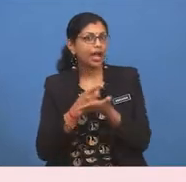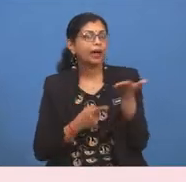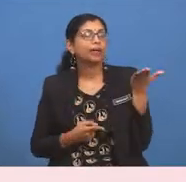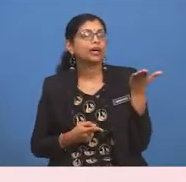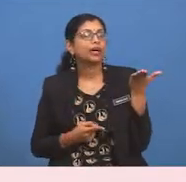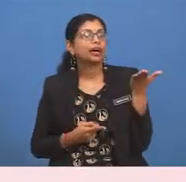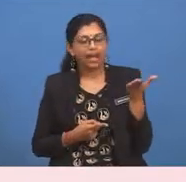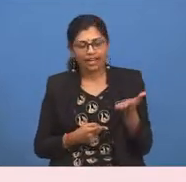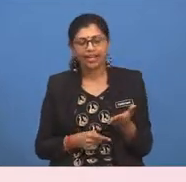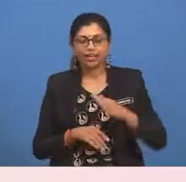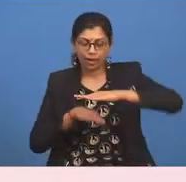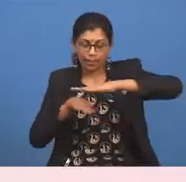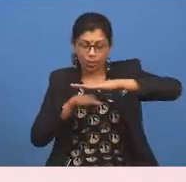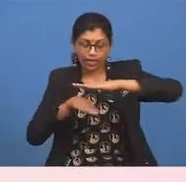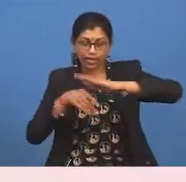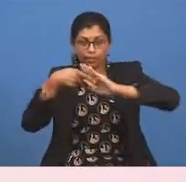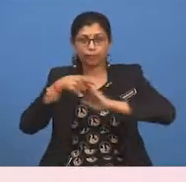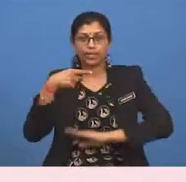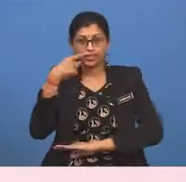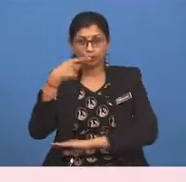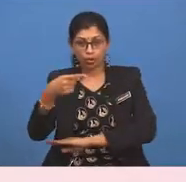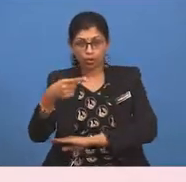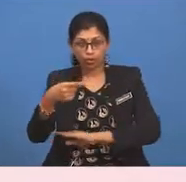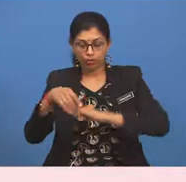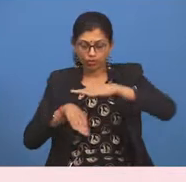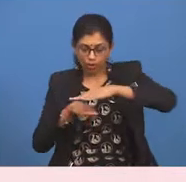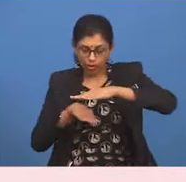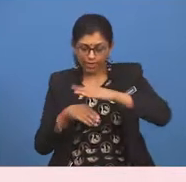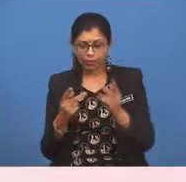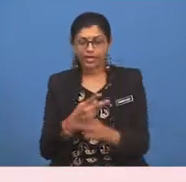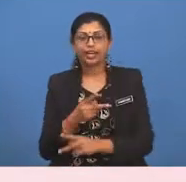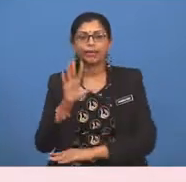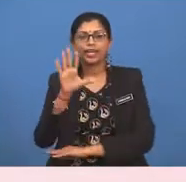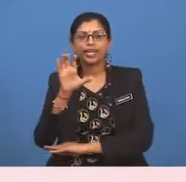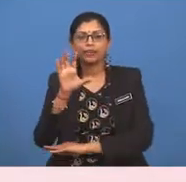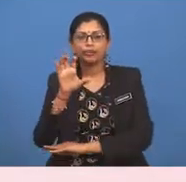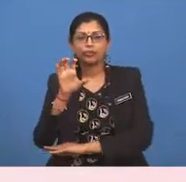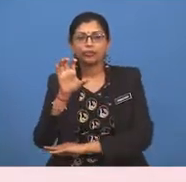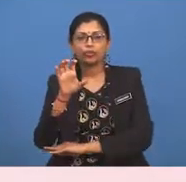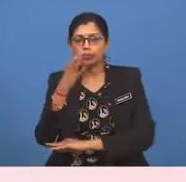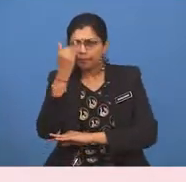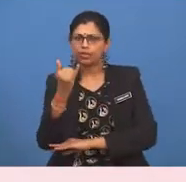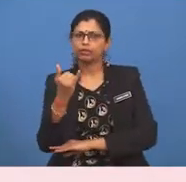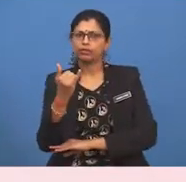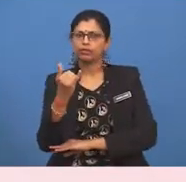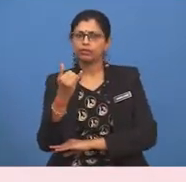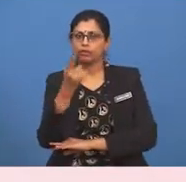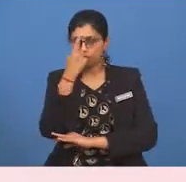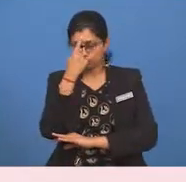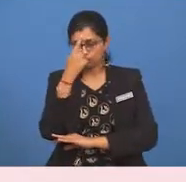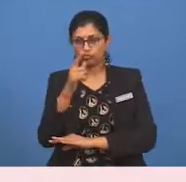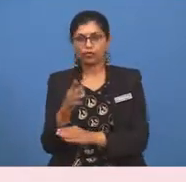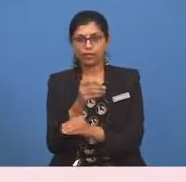penyebut didarabkan dengan 50 bagi menghasilkan penyebut yang